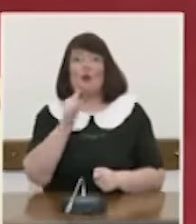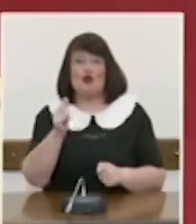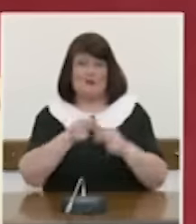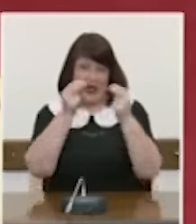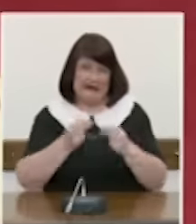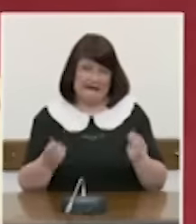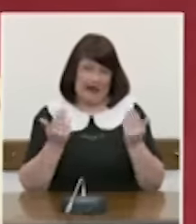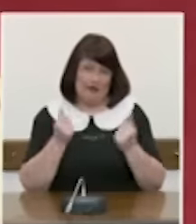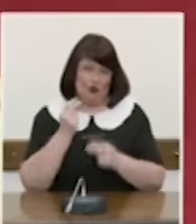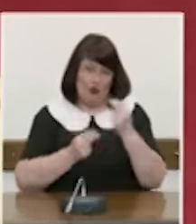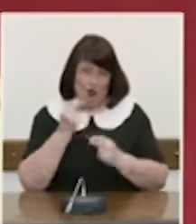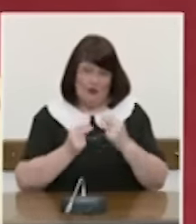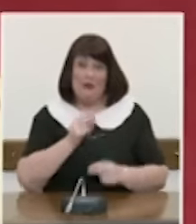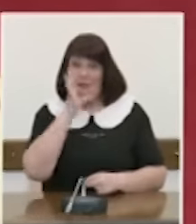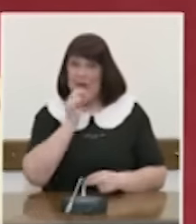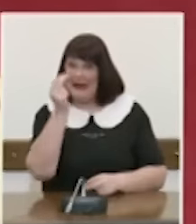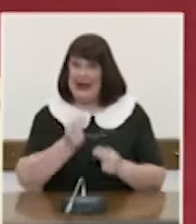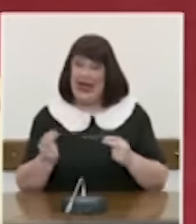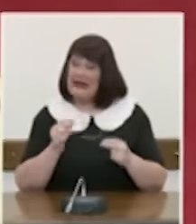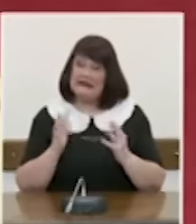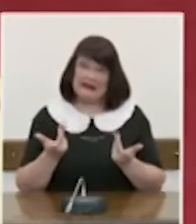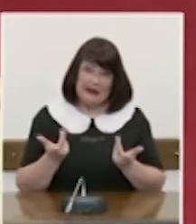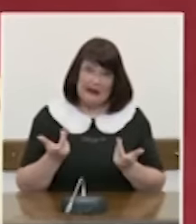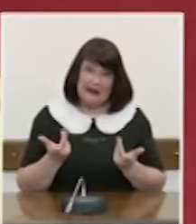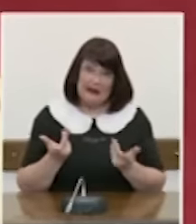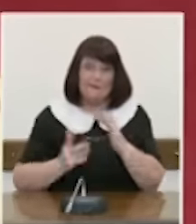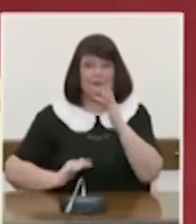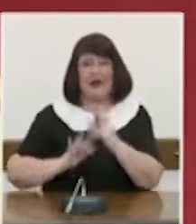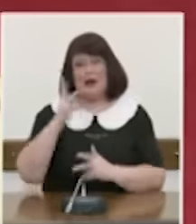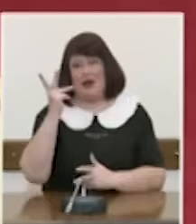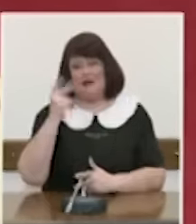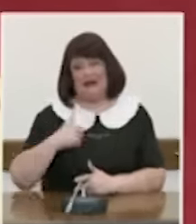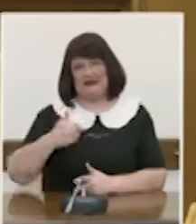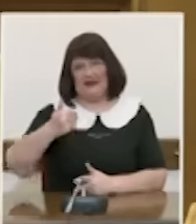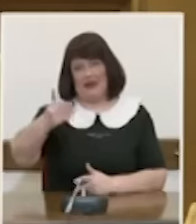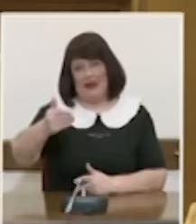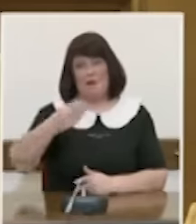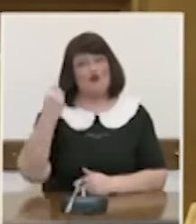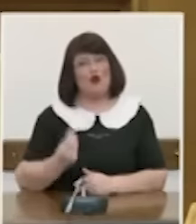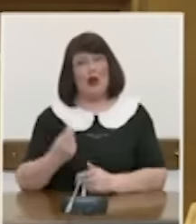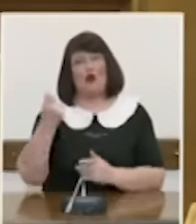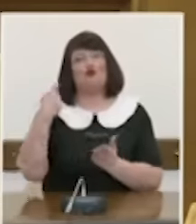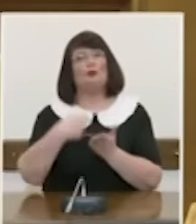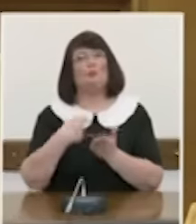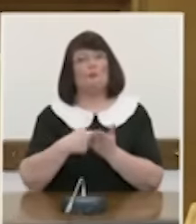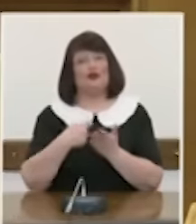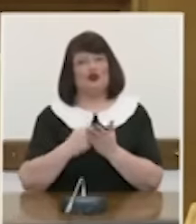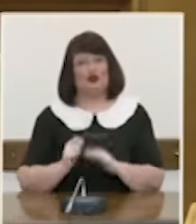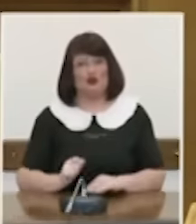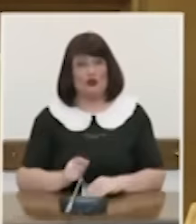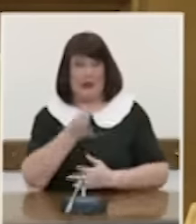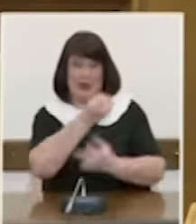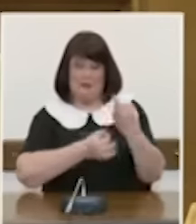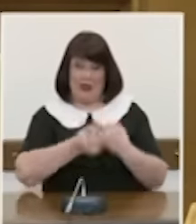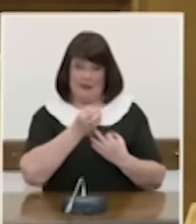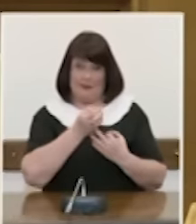ότι η πραγματική λύση βρίσκεται στην ανάπτυξη που θα φέρει καλύτερους μισθούς. Επικαλείστε μάλιστα